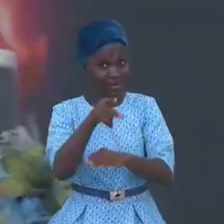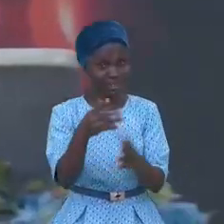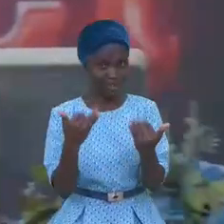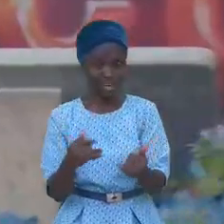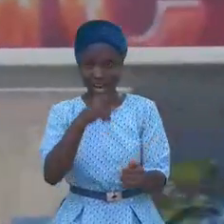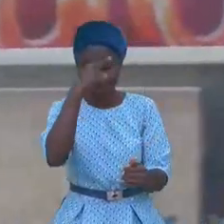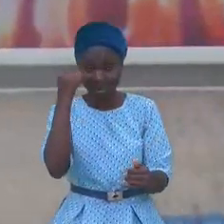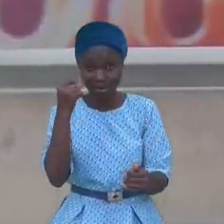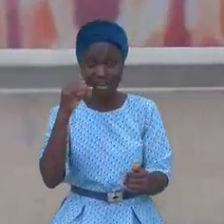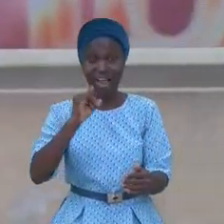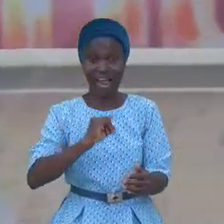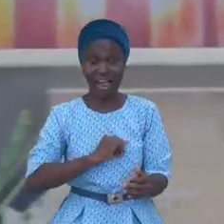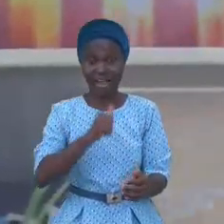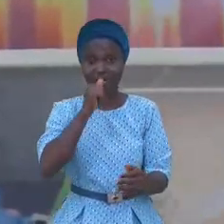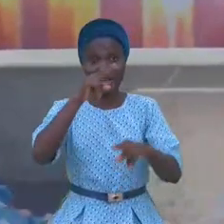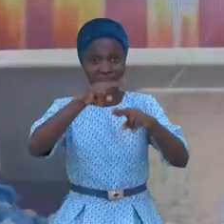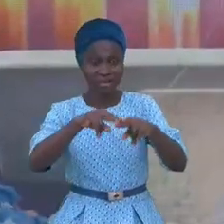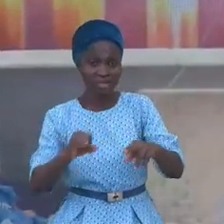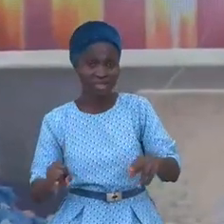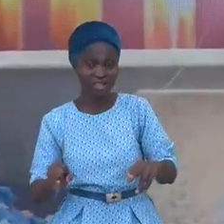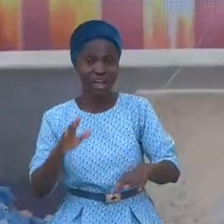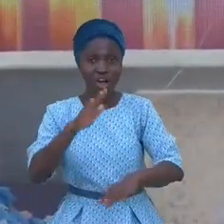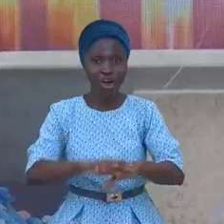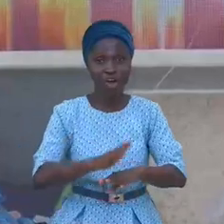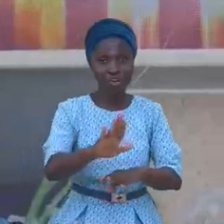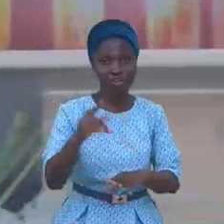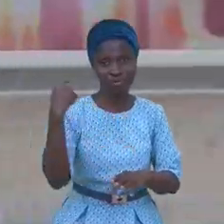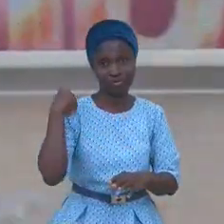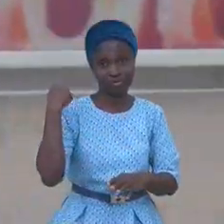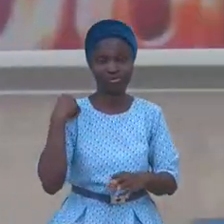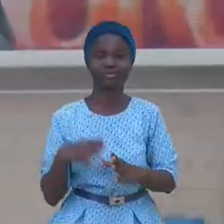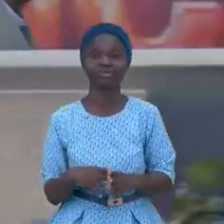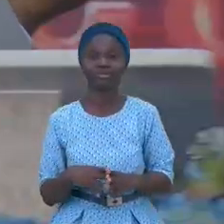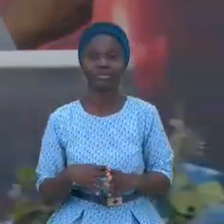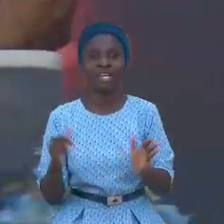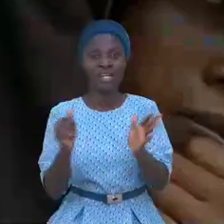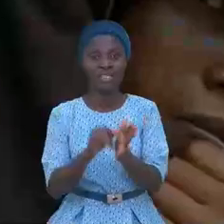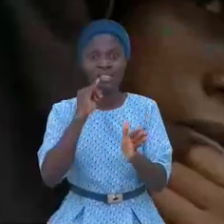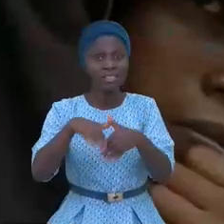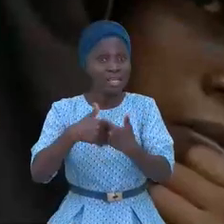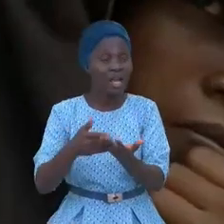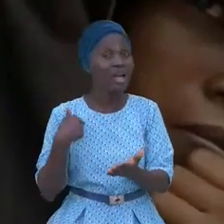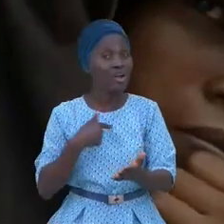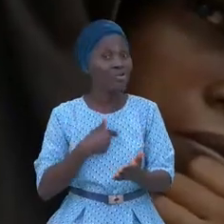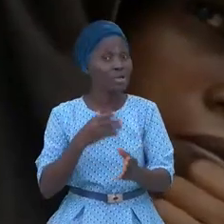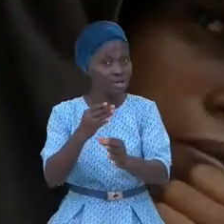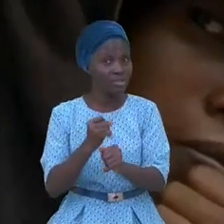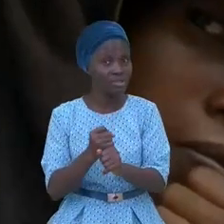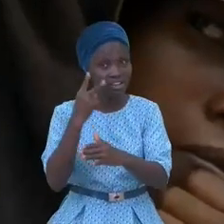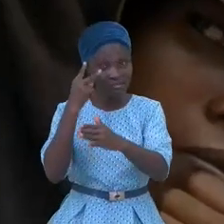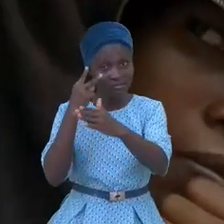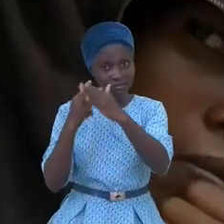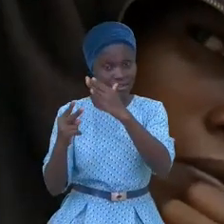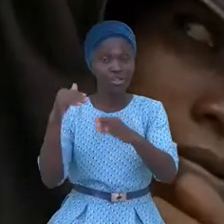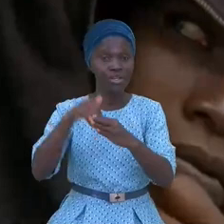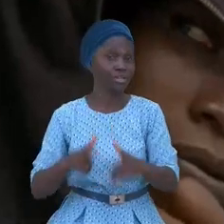parce que je suis assis sur tes épaules. C'est comme ça nous obtenons la vision dans la vie. Et parfois, on